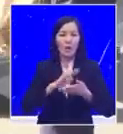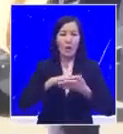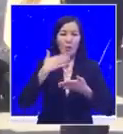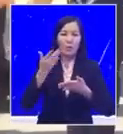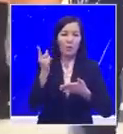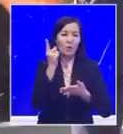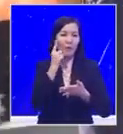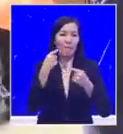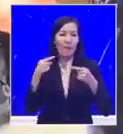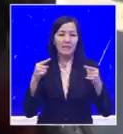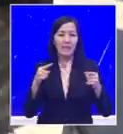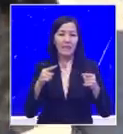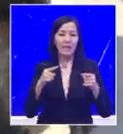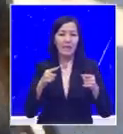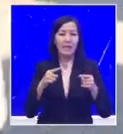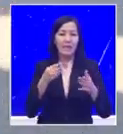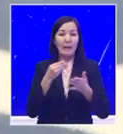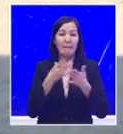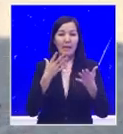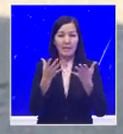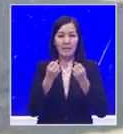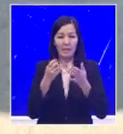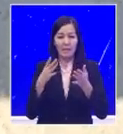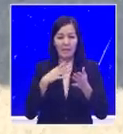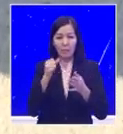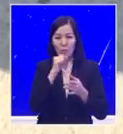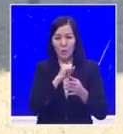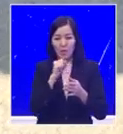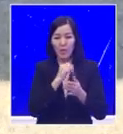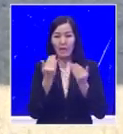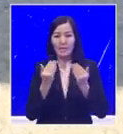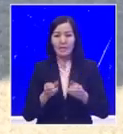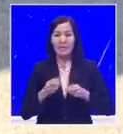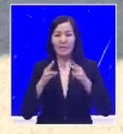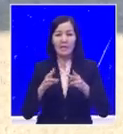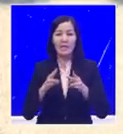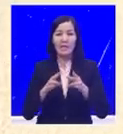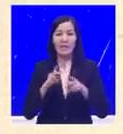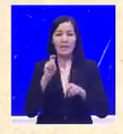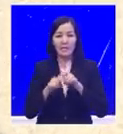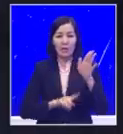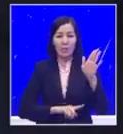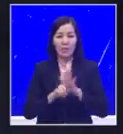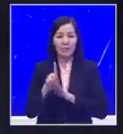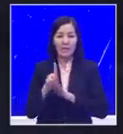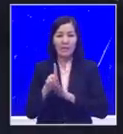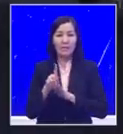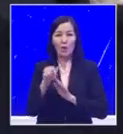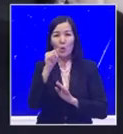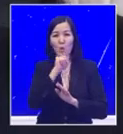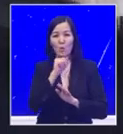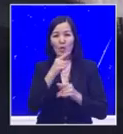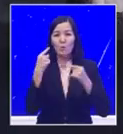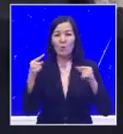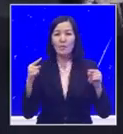ноутбук, телефондар және басқа да мүліктерді қолдылған. Қазір осы іске қатысты қылмыстық іс қозғалды. Мамандар